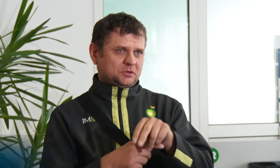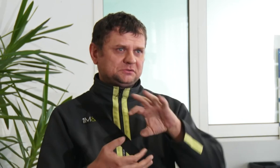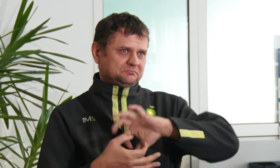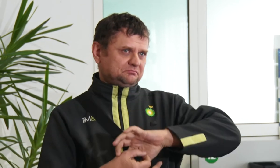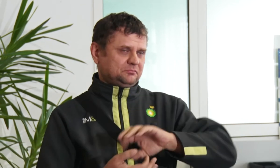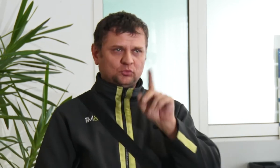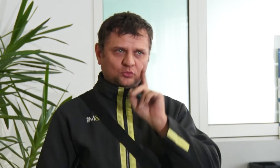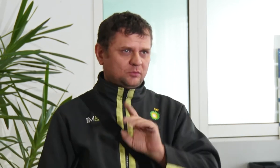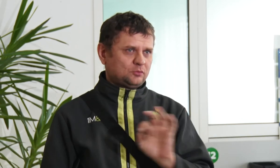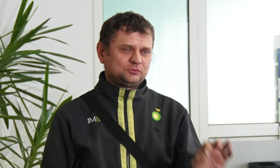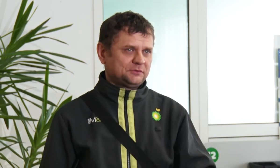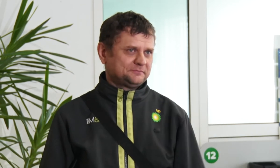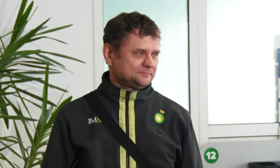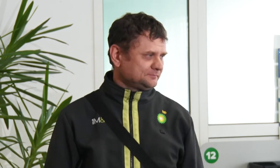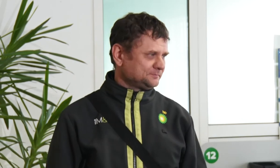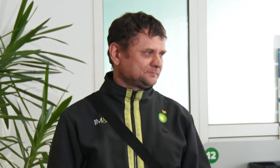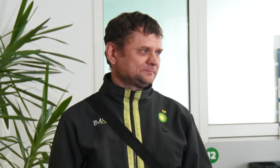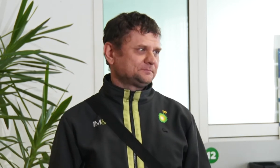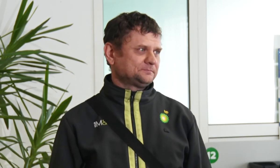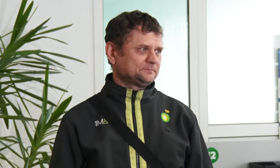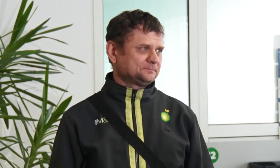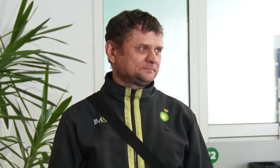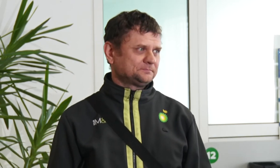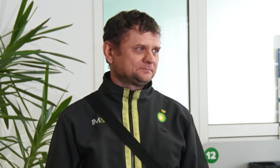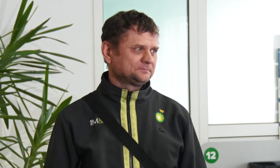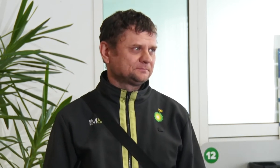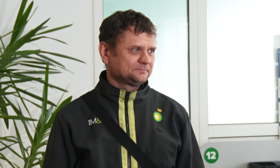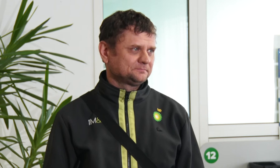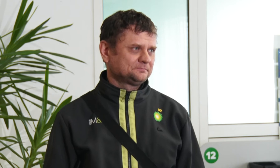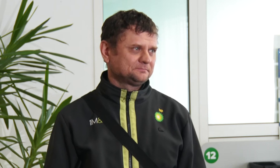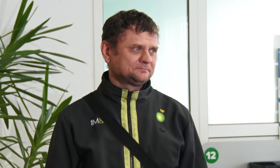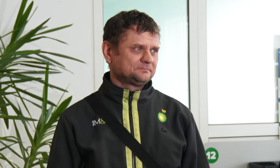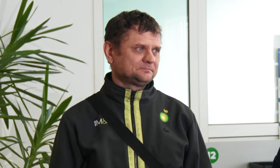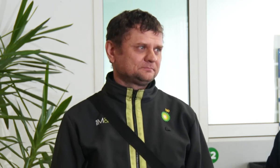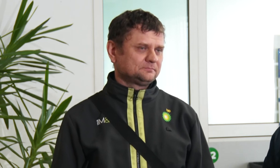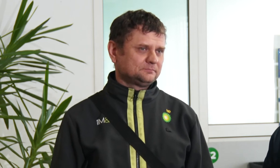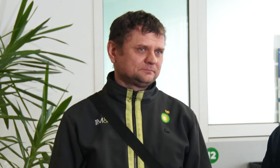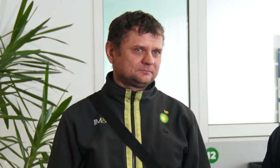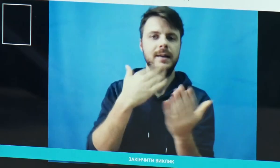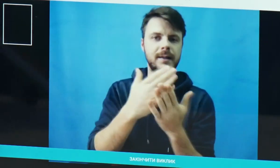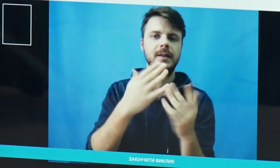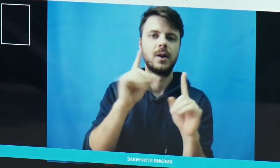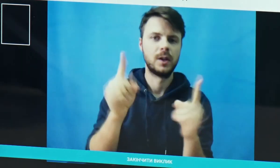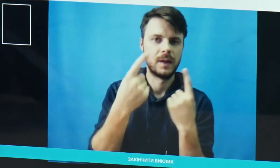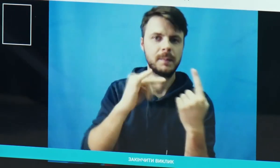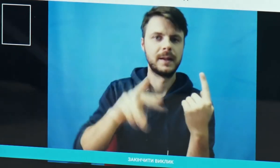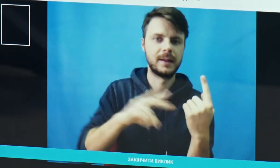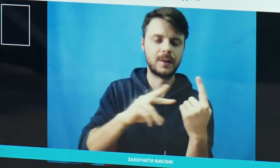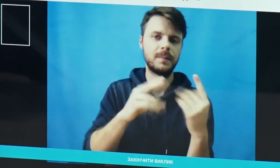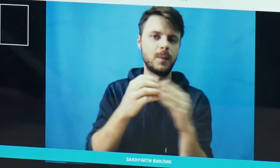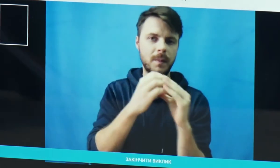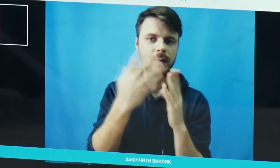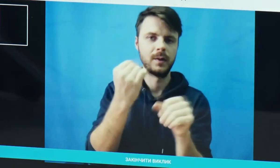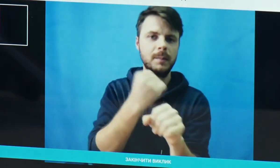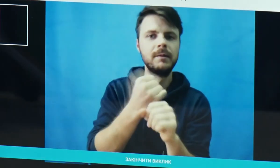прямо через онлайн, через переводчика, неудобно просто і все. Ну, понравився дуже, да. Віталій Потапчук